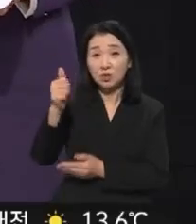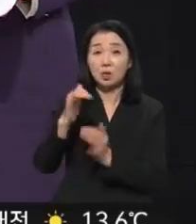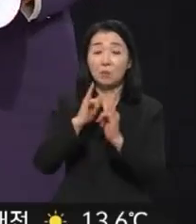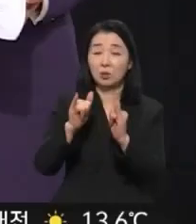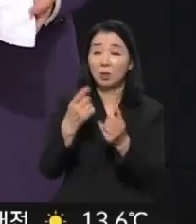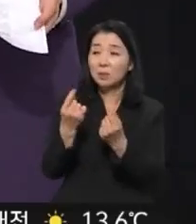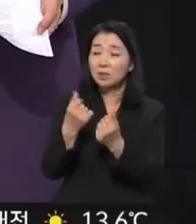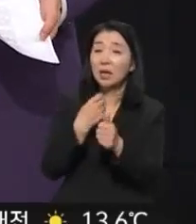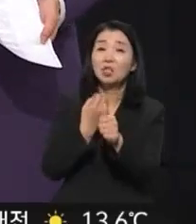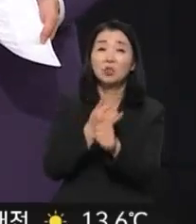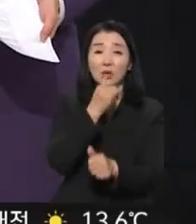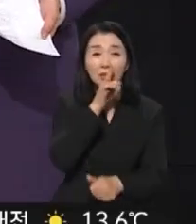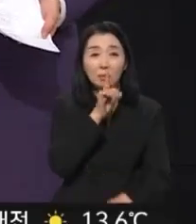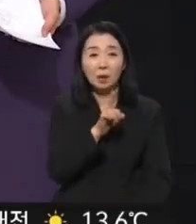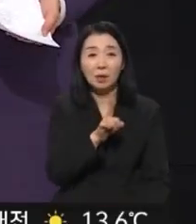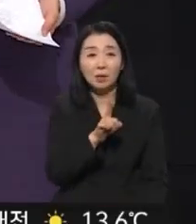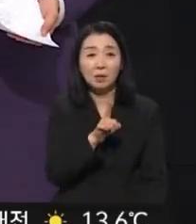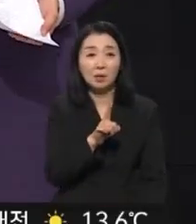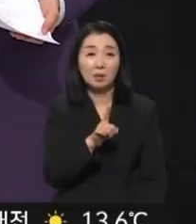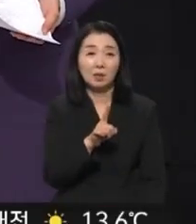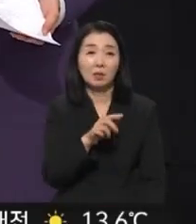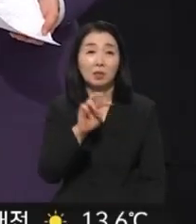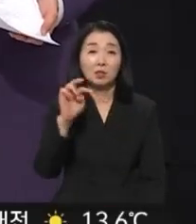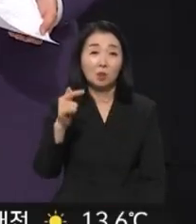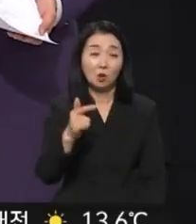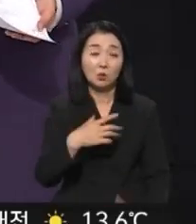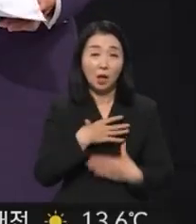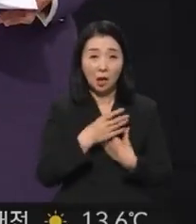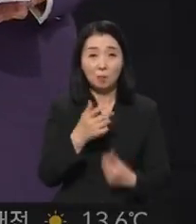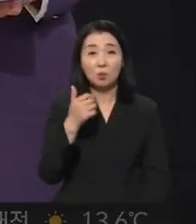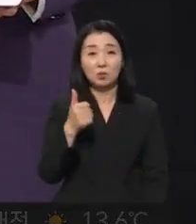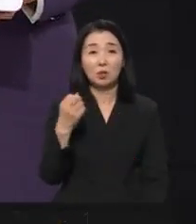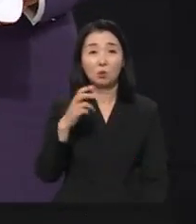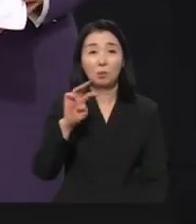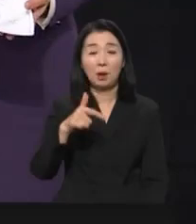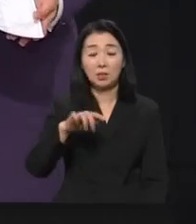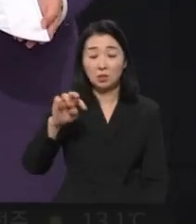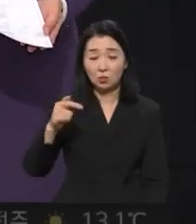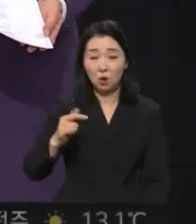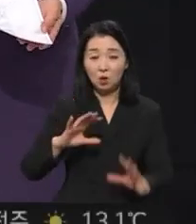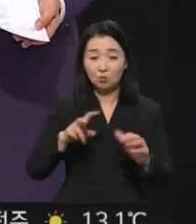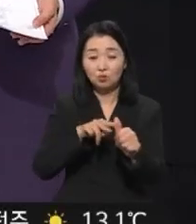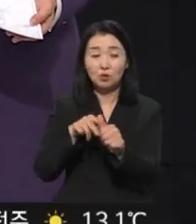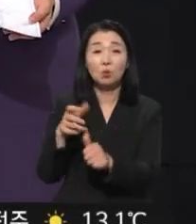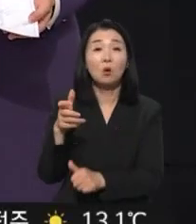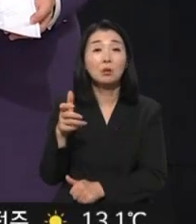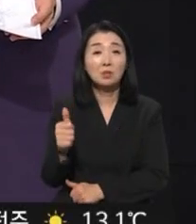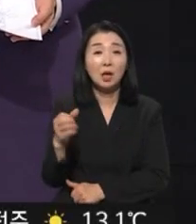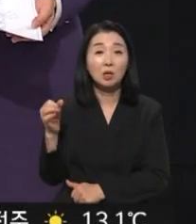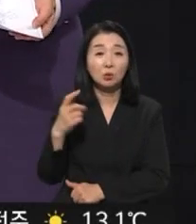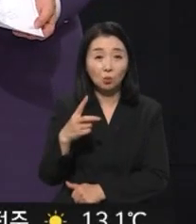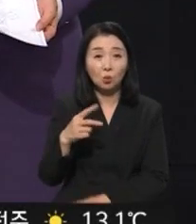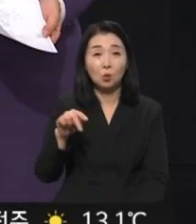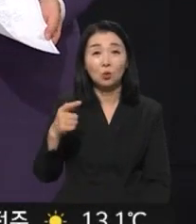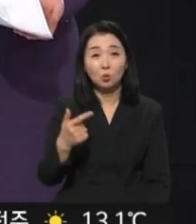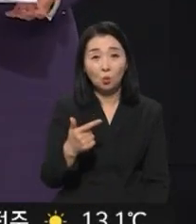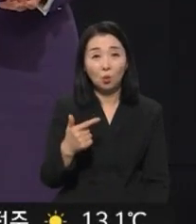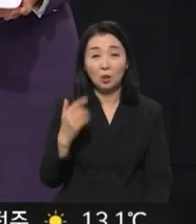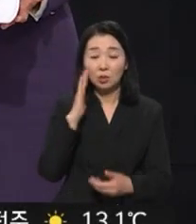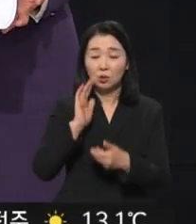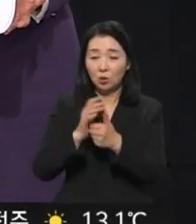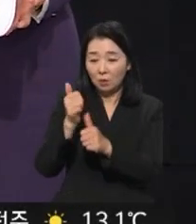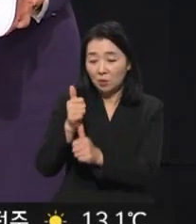비슷한 증언이 나왔다고 하는데요. 서훈 전 안보실장을 비롯해 박지원 전 국정원장과 노영민 전 청와대 비서실장